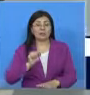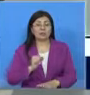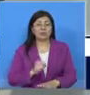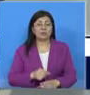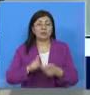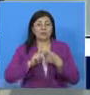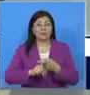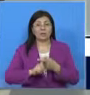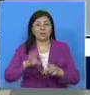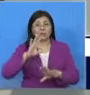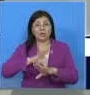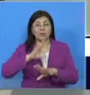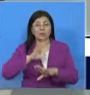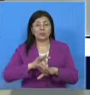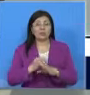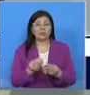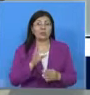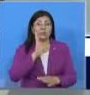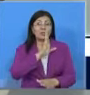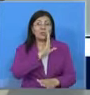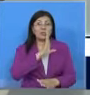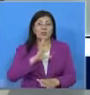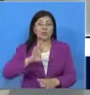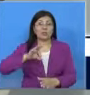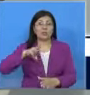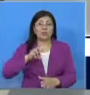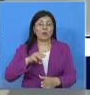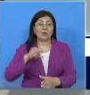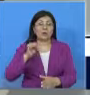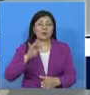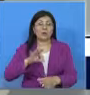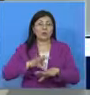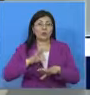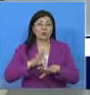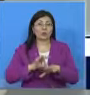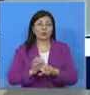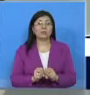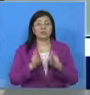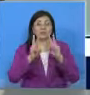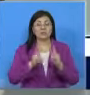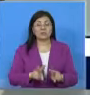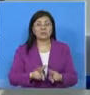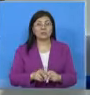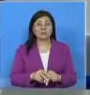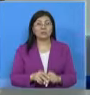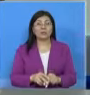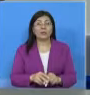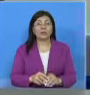аурулары, вирус аурулары, және мамасында соматиялық аурулары, зиянды әдеттер бар,